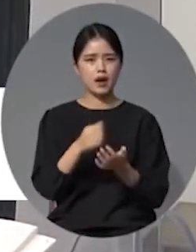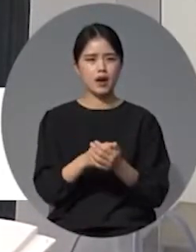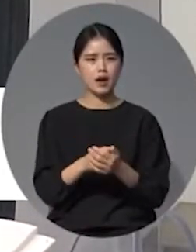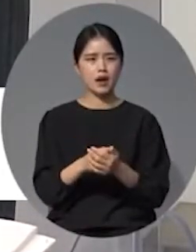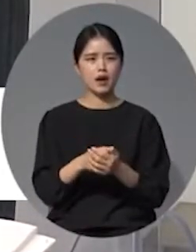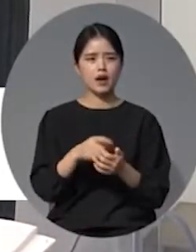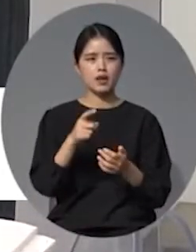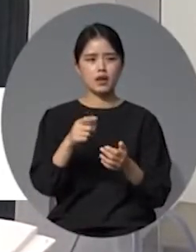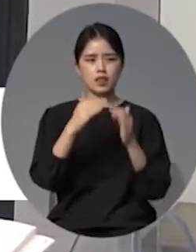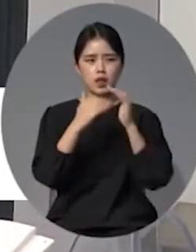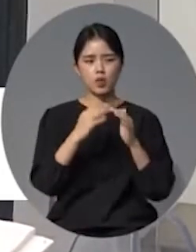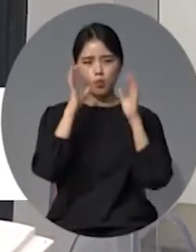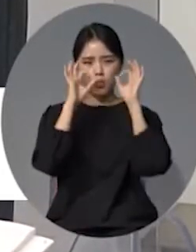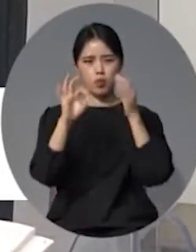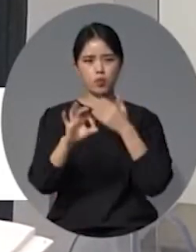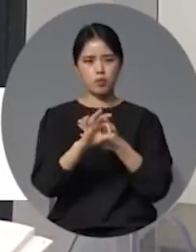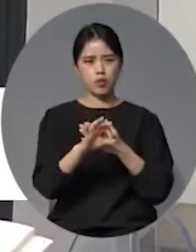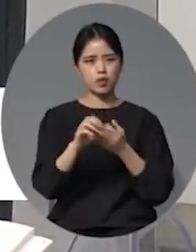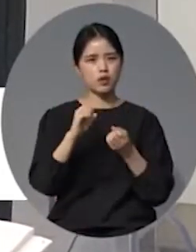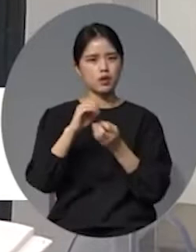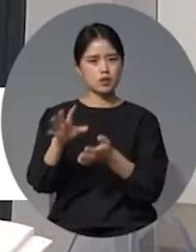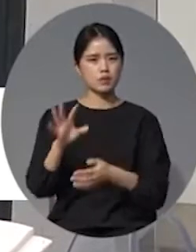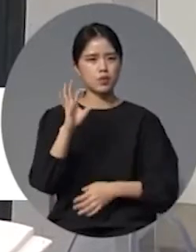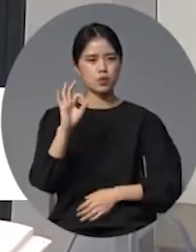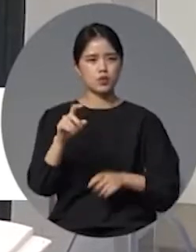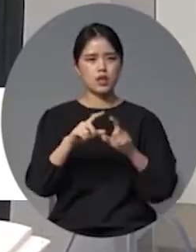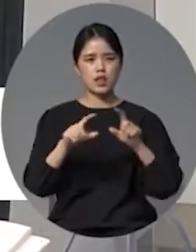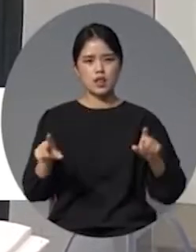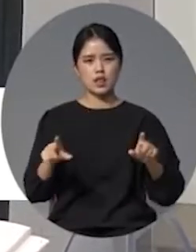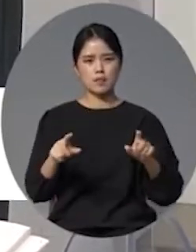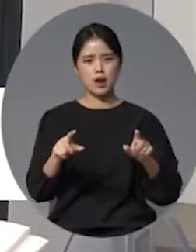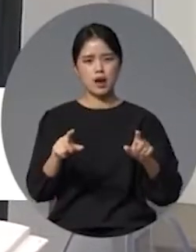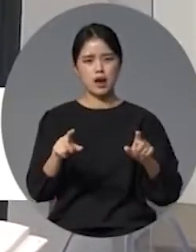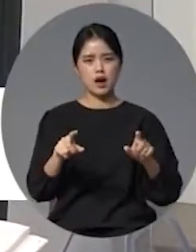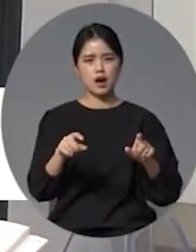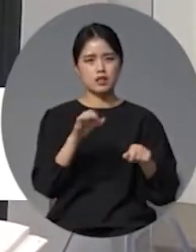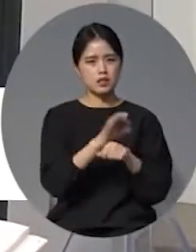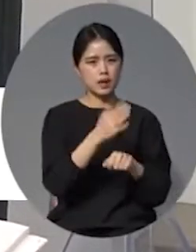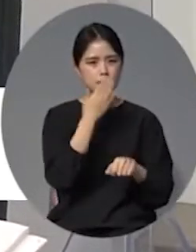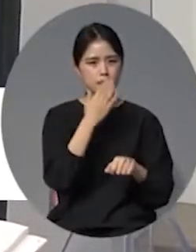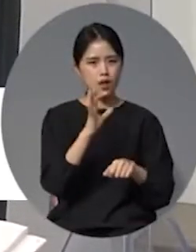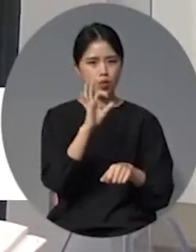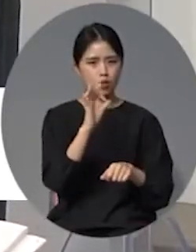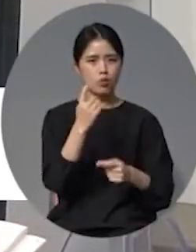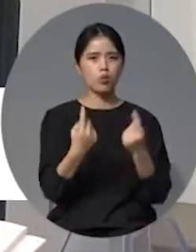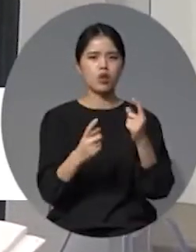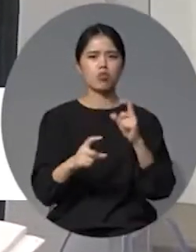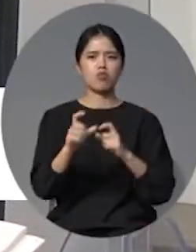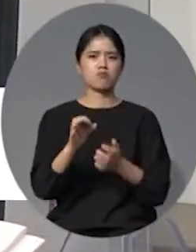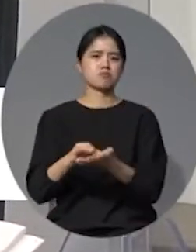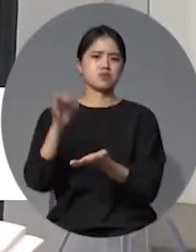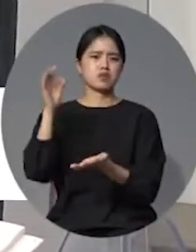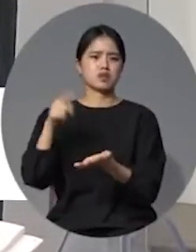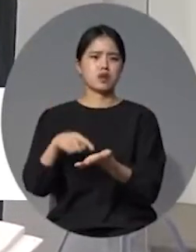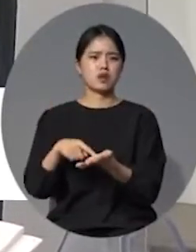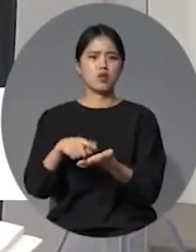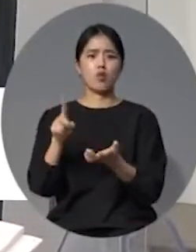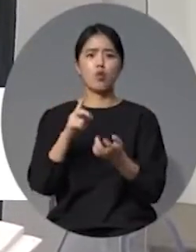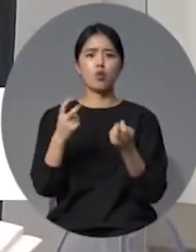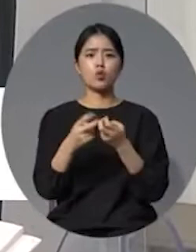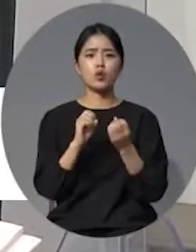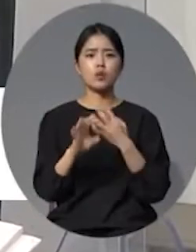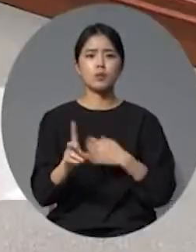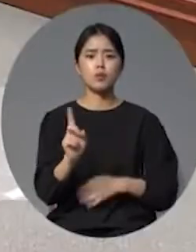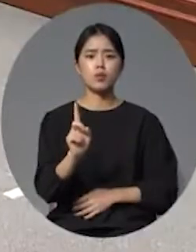단가로 받은 가격이 일반 시중에서 일반 주민들이 구입할 수 있는 단가보다 훨씬 높다. 그걸 어떻게 답변할